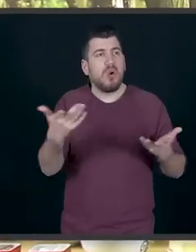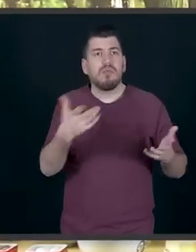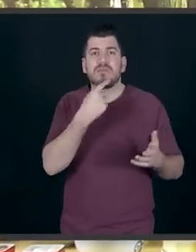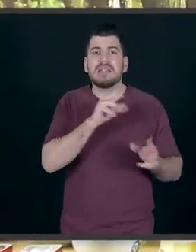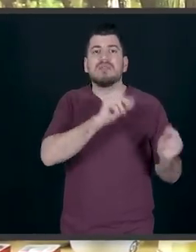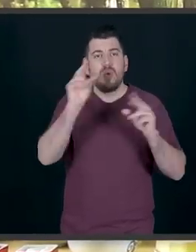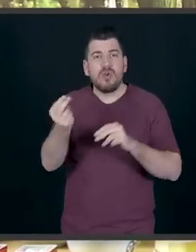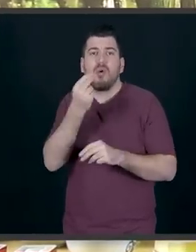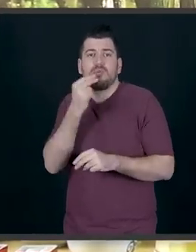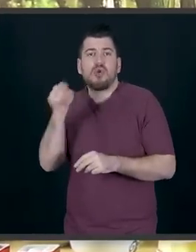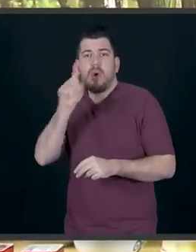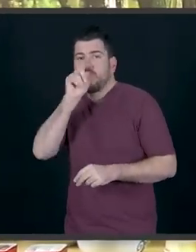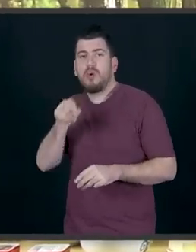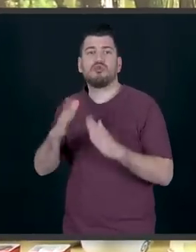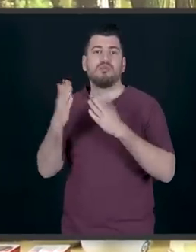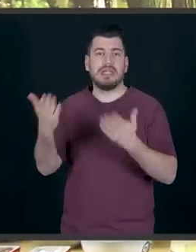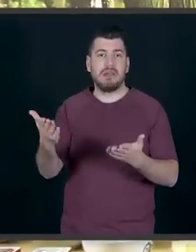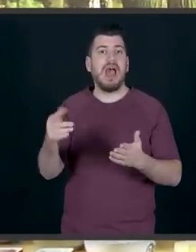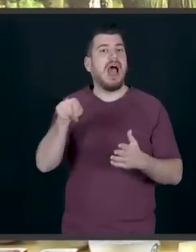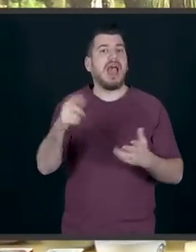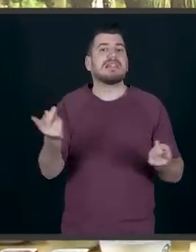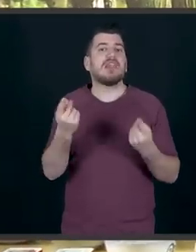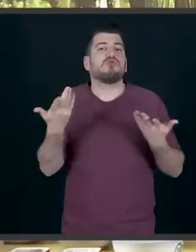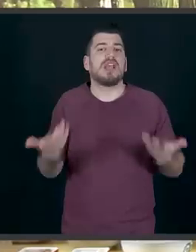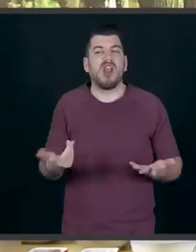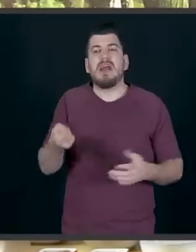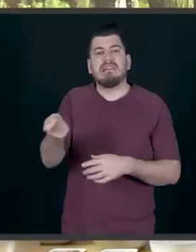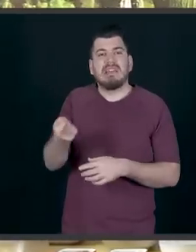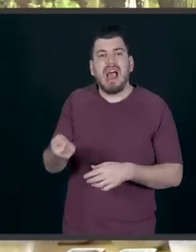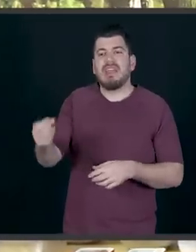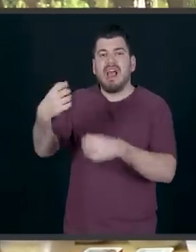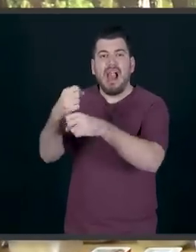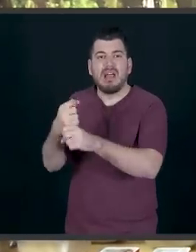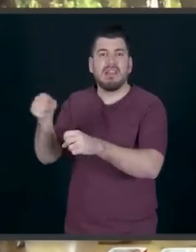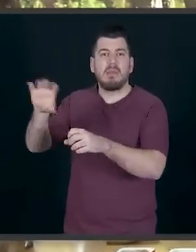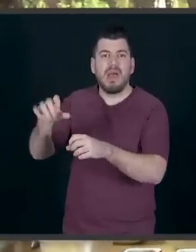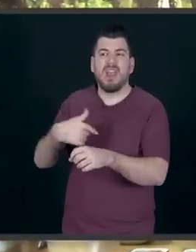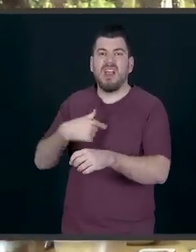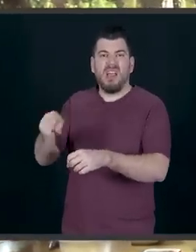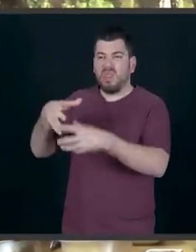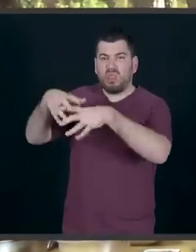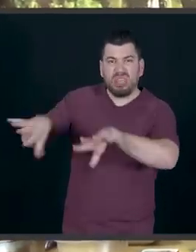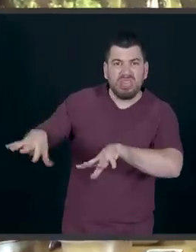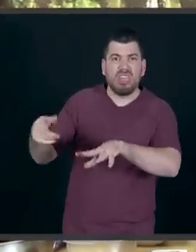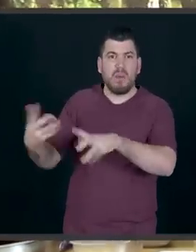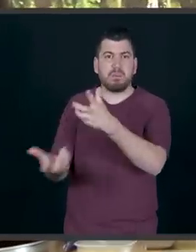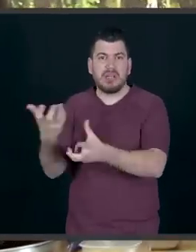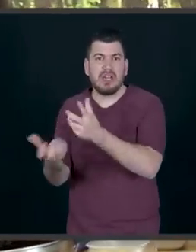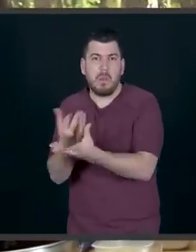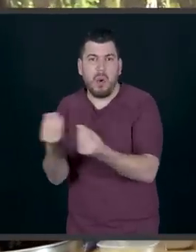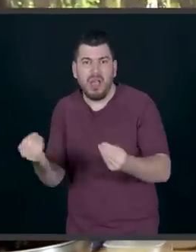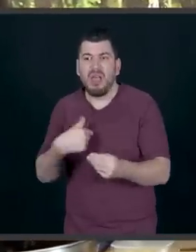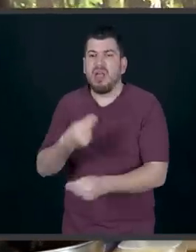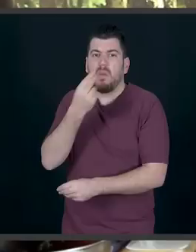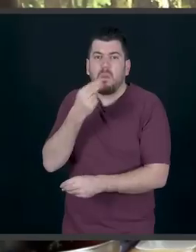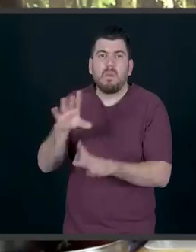κοτοπουλάκι σπίτσας να φάτε ένα φιλέτο. Ο κλασικός τρόπος που κάνουμε όλοι είναι το βάζουμε πάνω στο τηγάνι με αλάτι, πιπέρι, παπ, χαλάει, το παραψύνουμε,